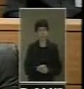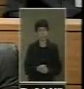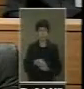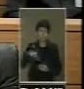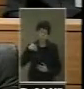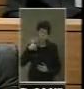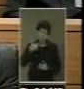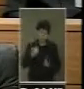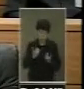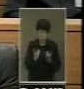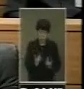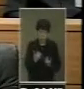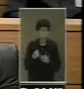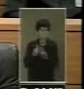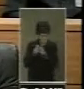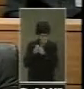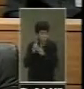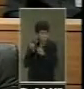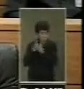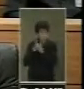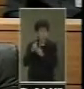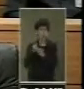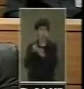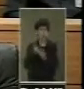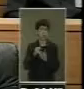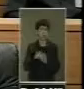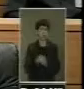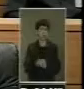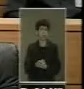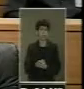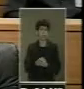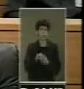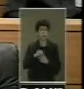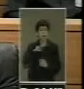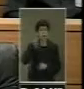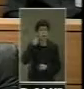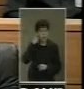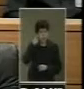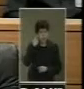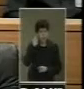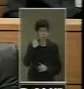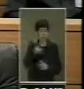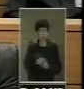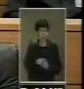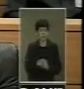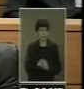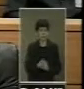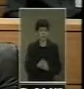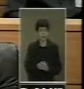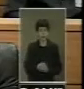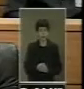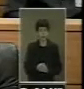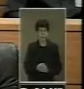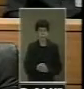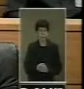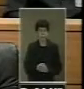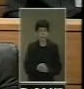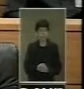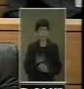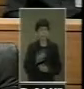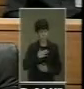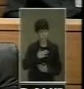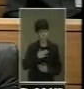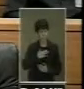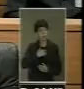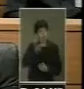จนกระทั่งมาถึงวันนี้ยังต่อสู้กันในคานาอานครับด้วยความเชื่อตรงนี้เ